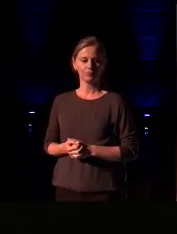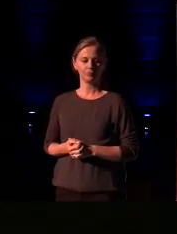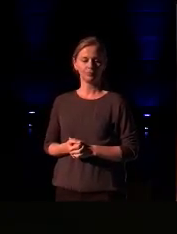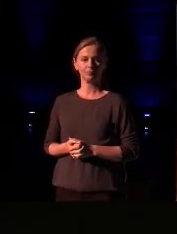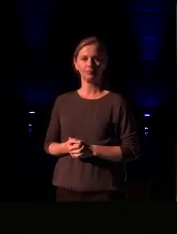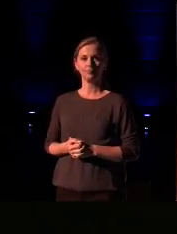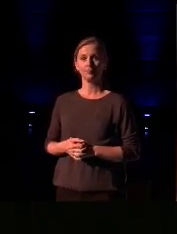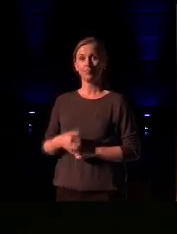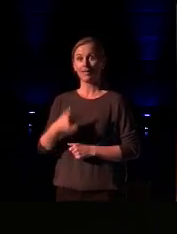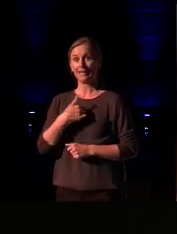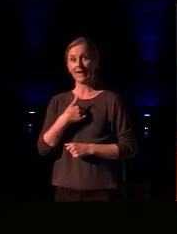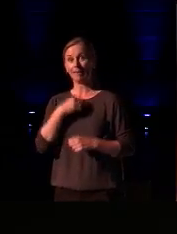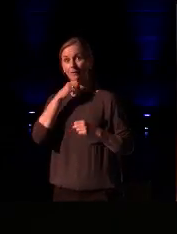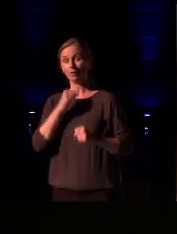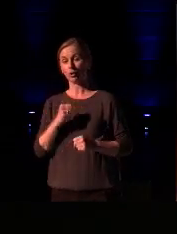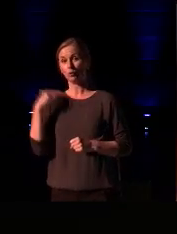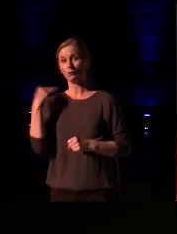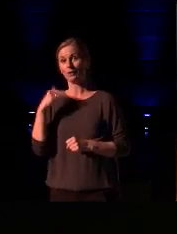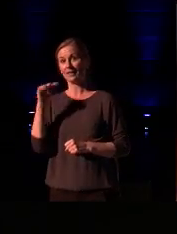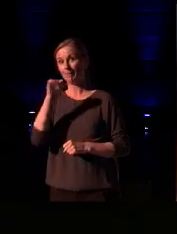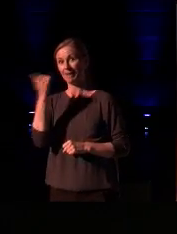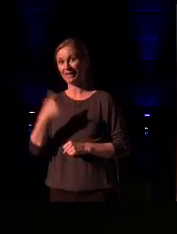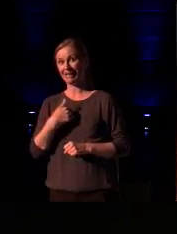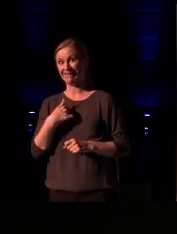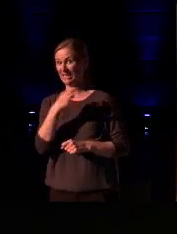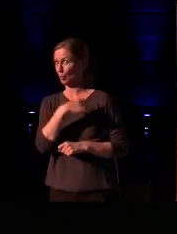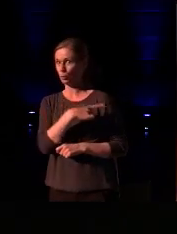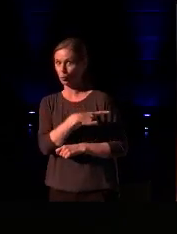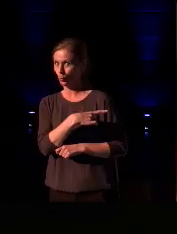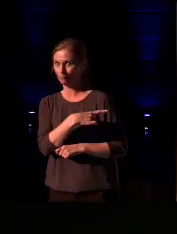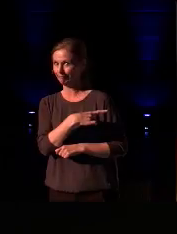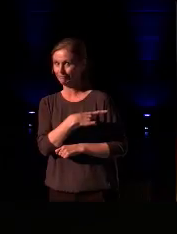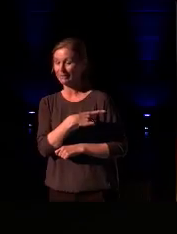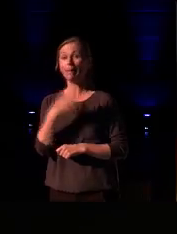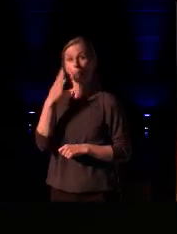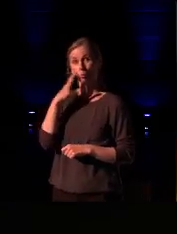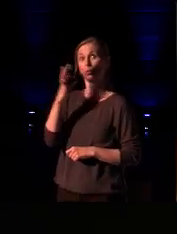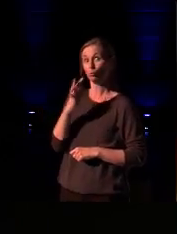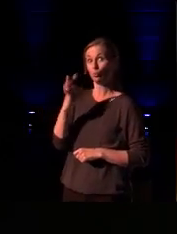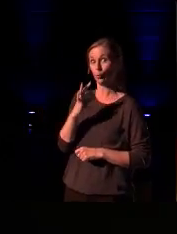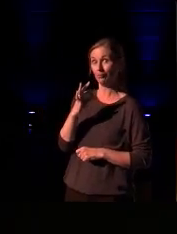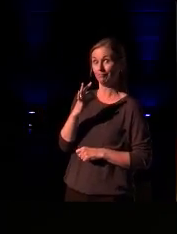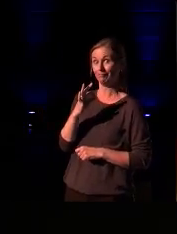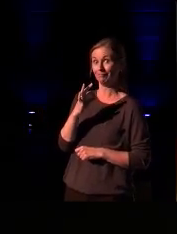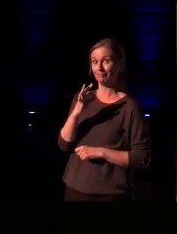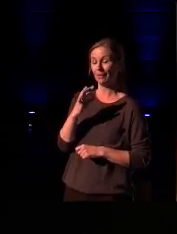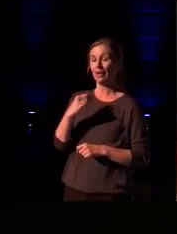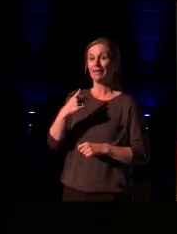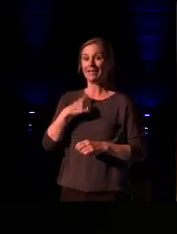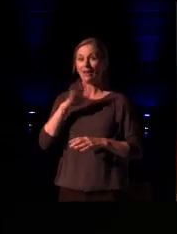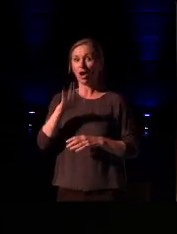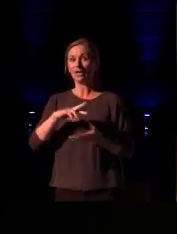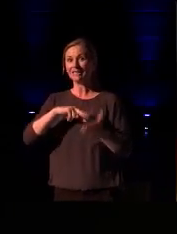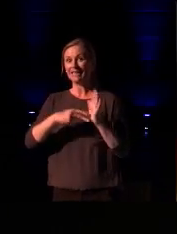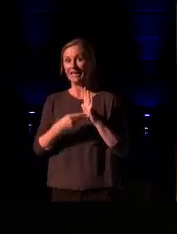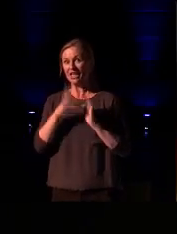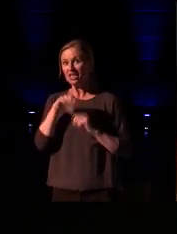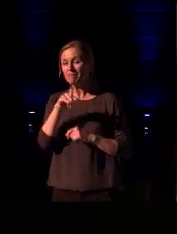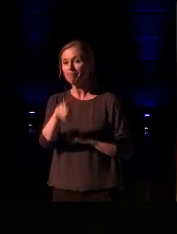Jeg professor ved Universitetet i Bergen, ikke i Oslo, selv om jeg bor i Oslo. Og så har jeg også en stilling